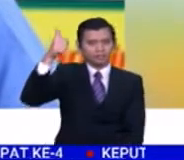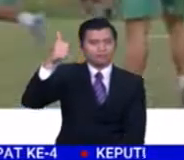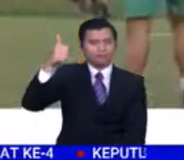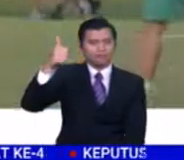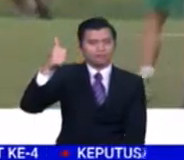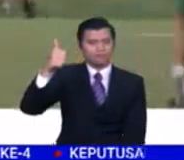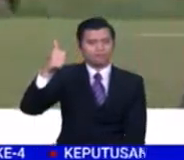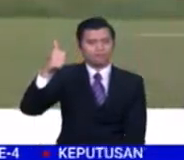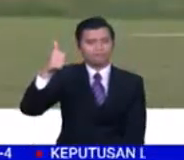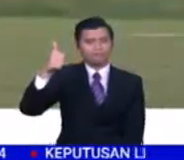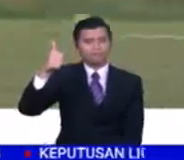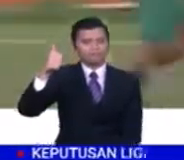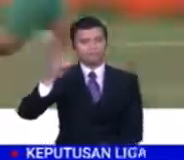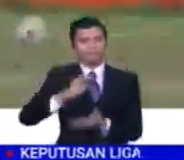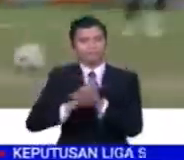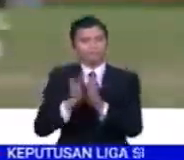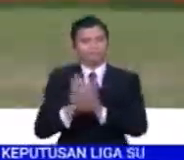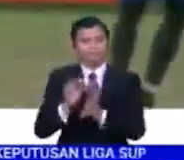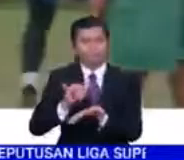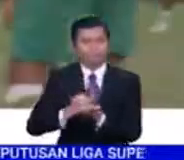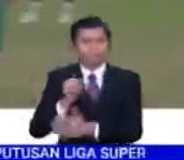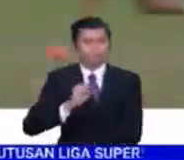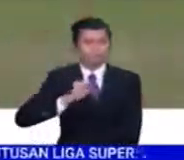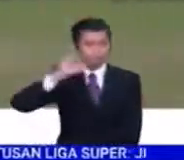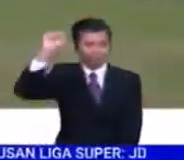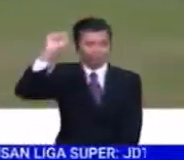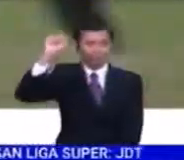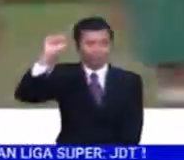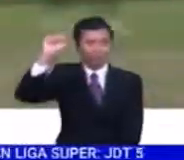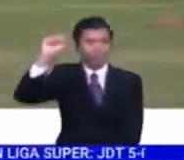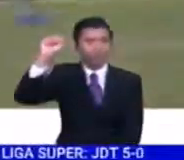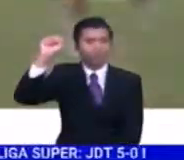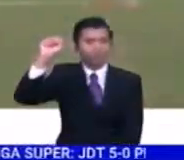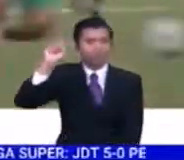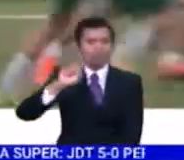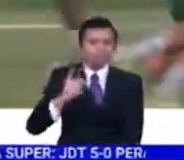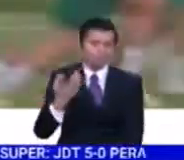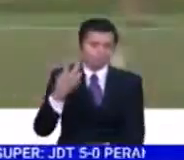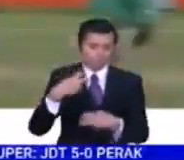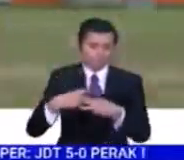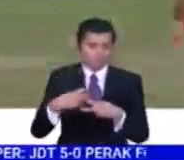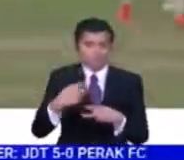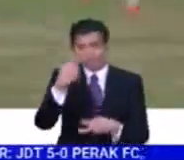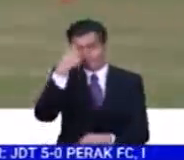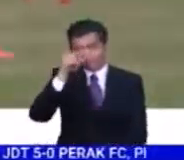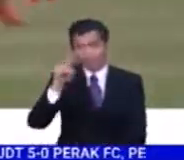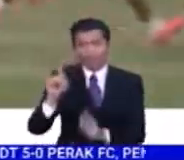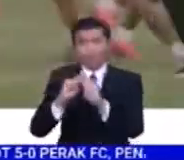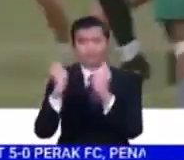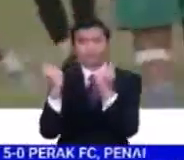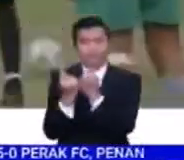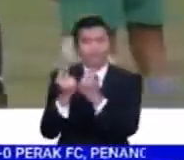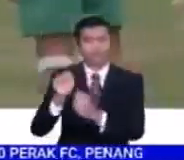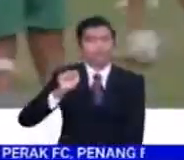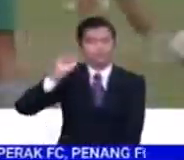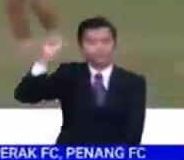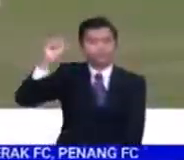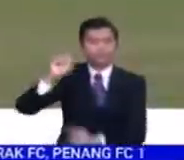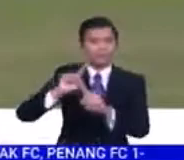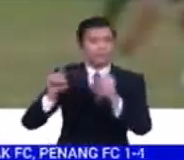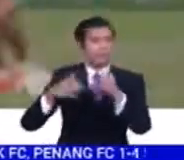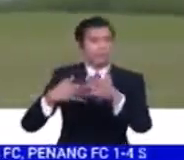menjadi apa namanya perjuangan yang berat juga buat kami, tapi apapun